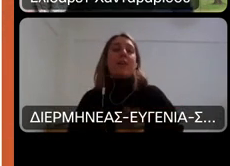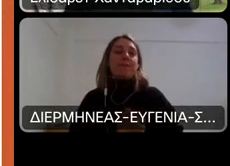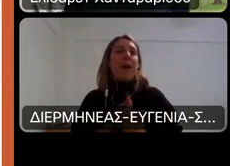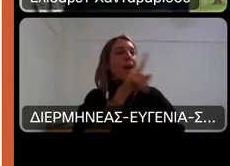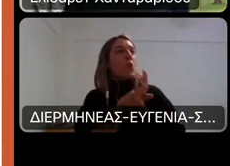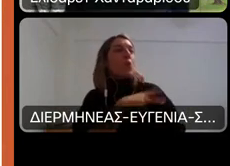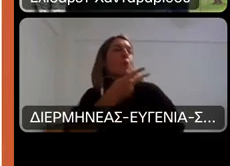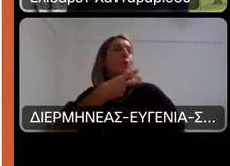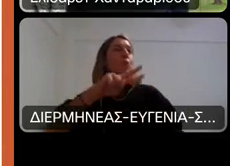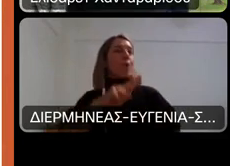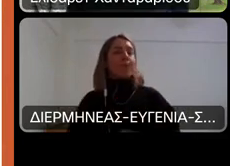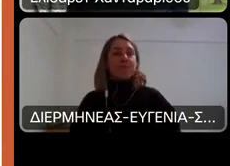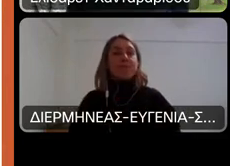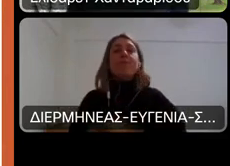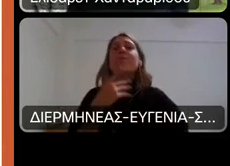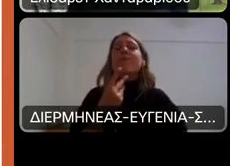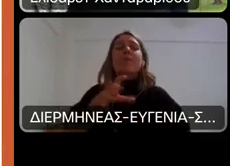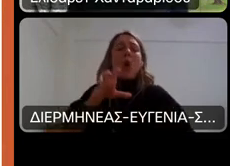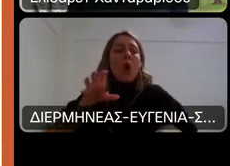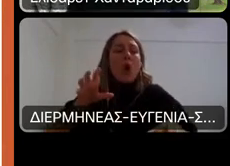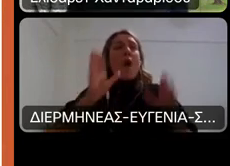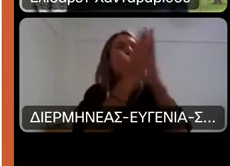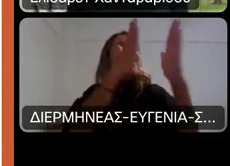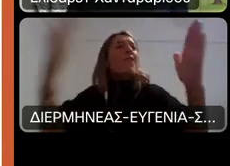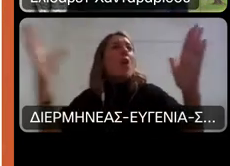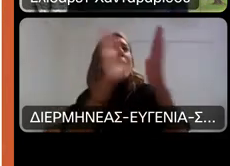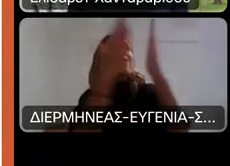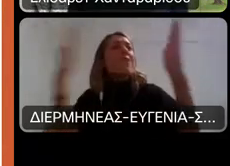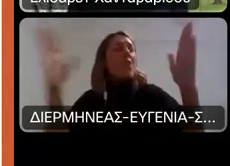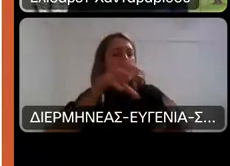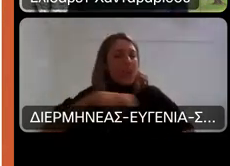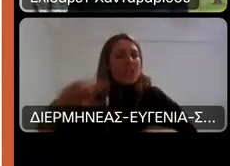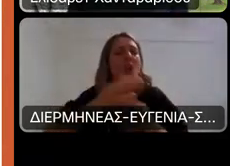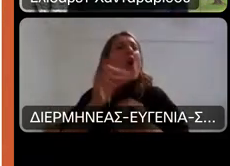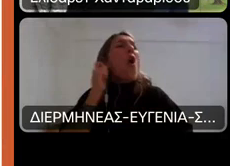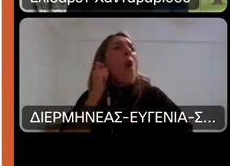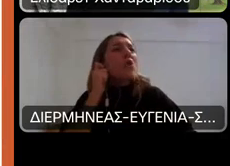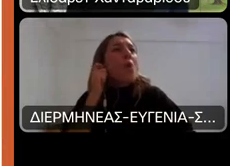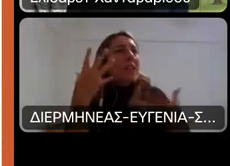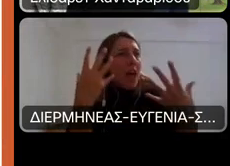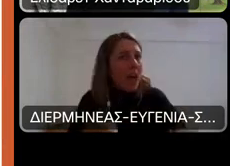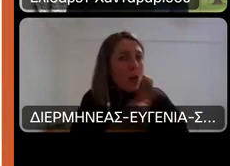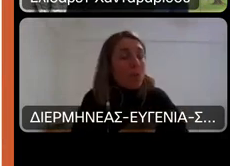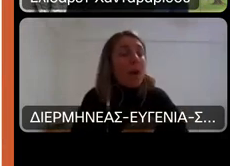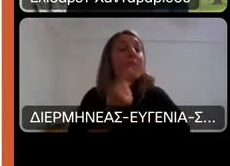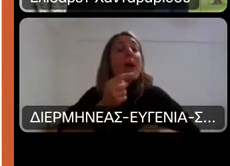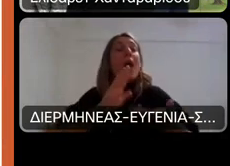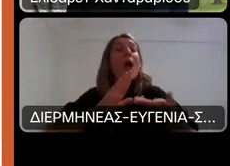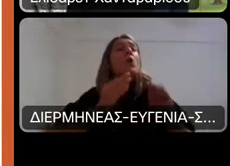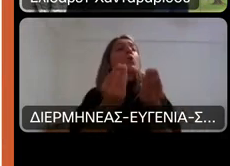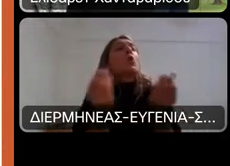Επίσης, στα γεωγραφικά ονόματα που χρησιμοποιούμε στις βιβλιοθήκες υπάρχουν πρακτικές που προέρχονται από